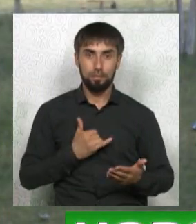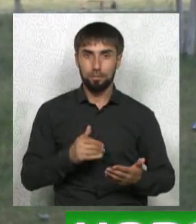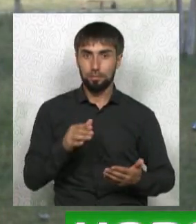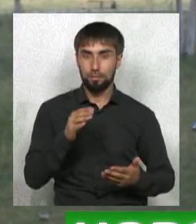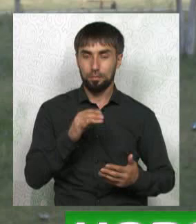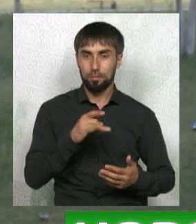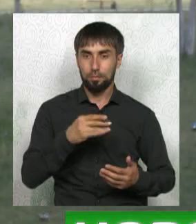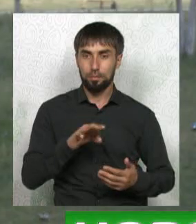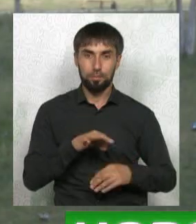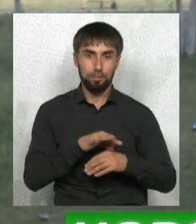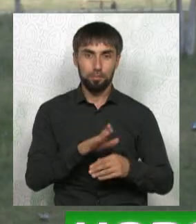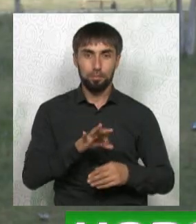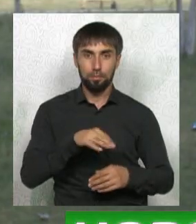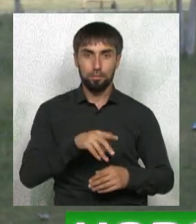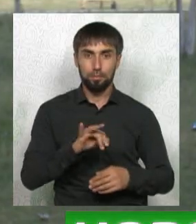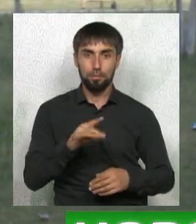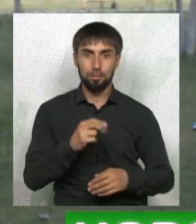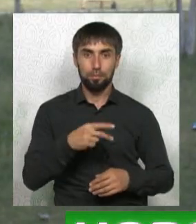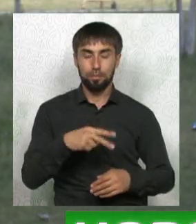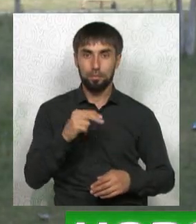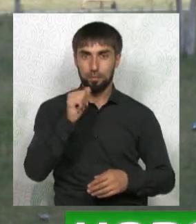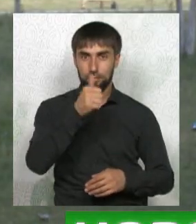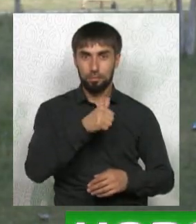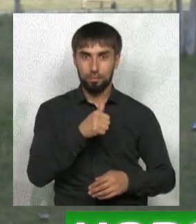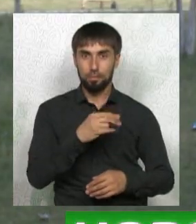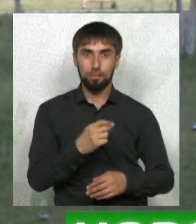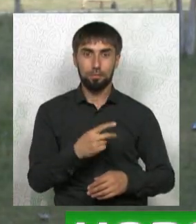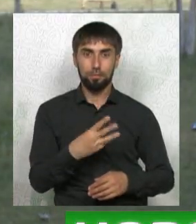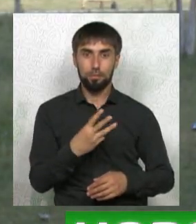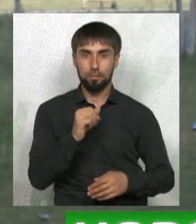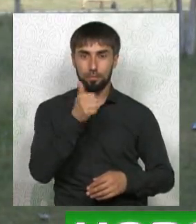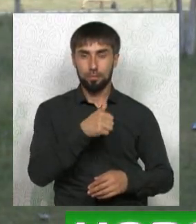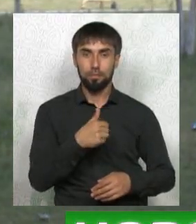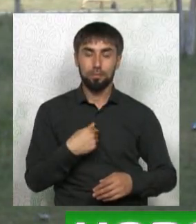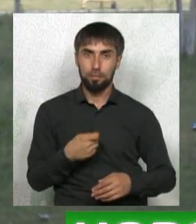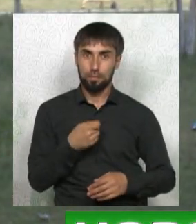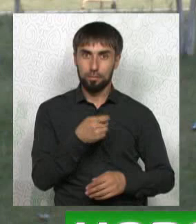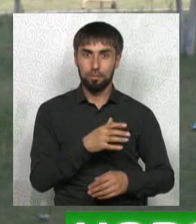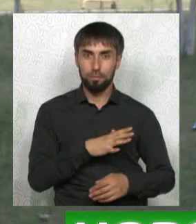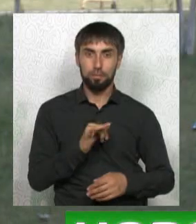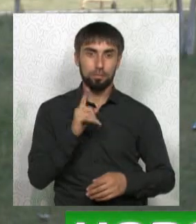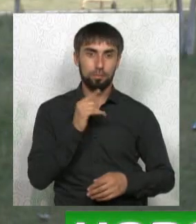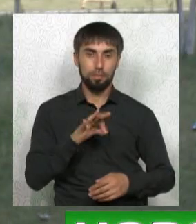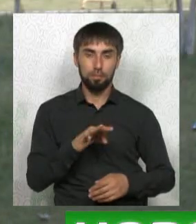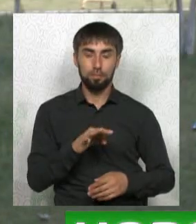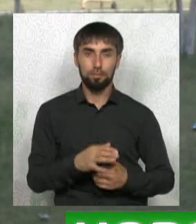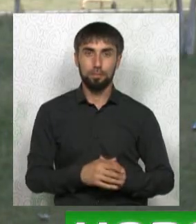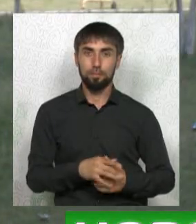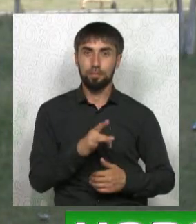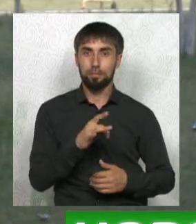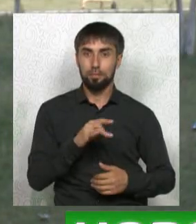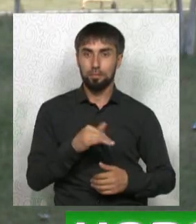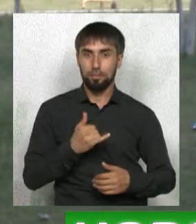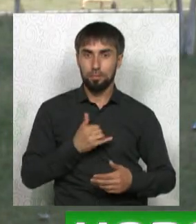успешно пройдет отбор на 2022 год. На 2023 год, 2022 год мы подали. Пока что по предварительным результатам у